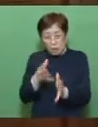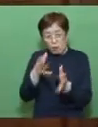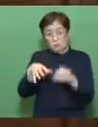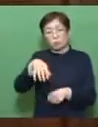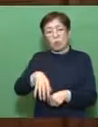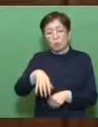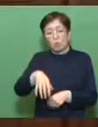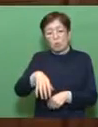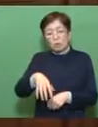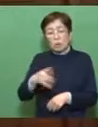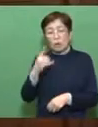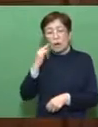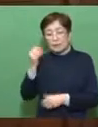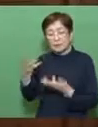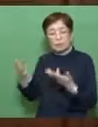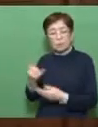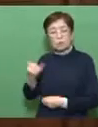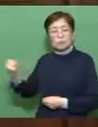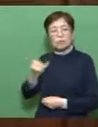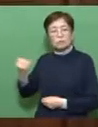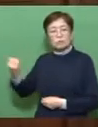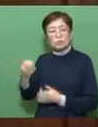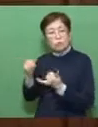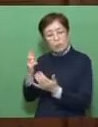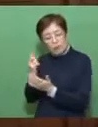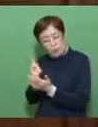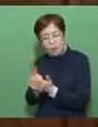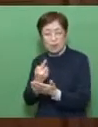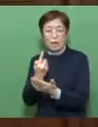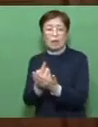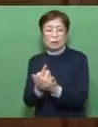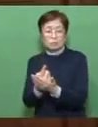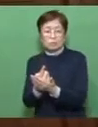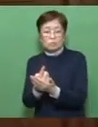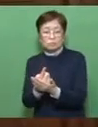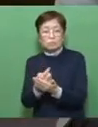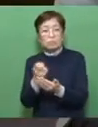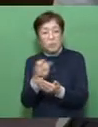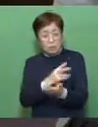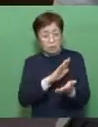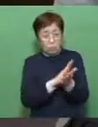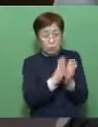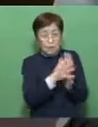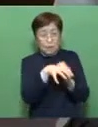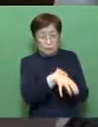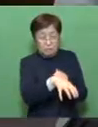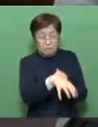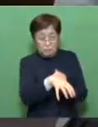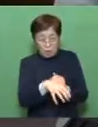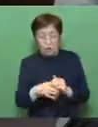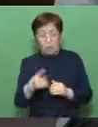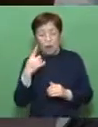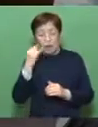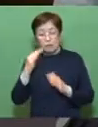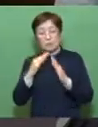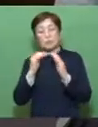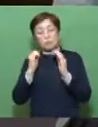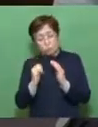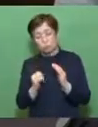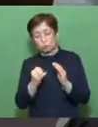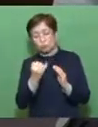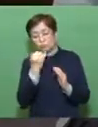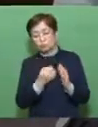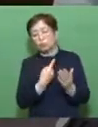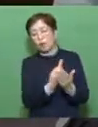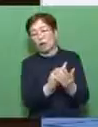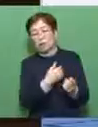保育にかけるこつまりお母さんが働いってる子それからあの幼稚園は保育にかけない子はいが行ってたん